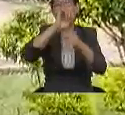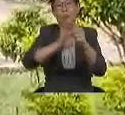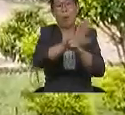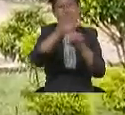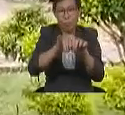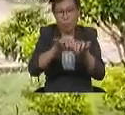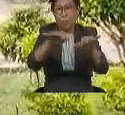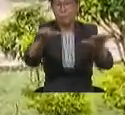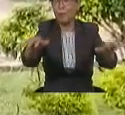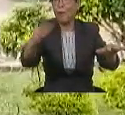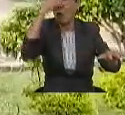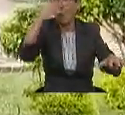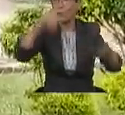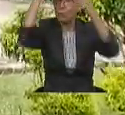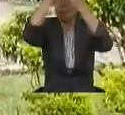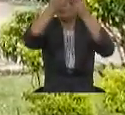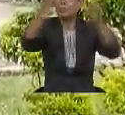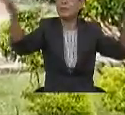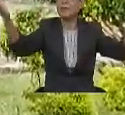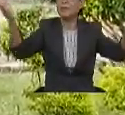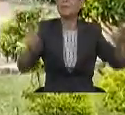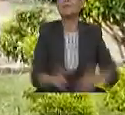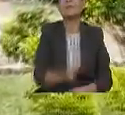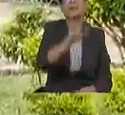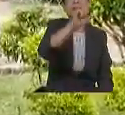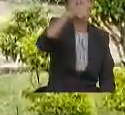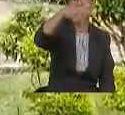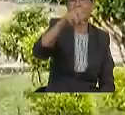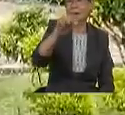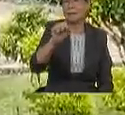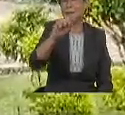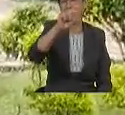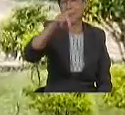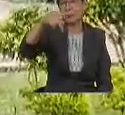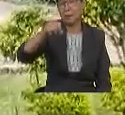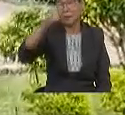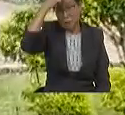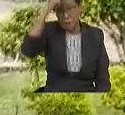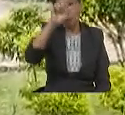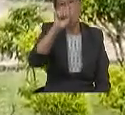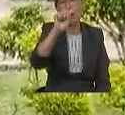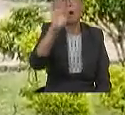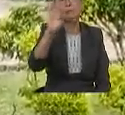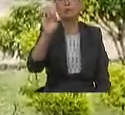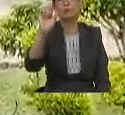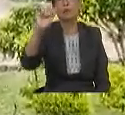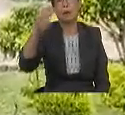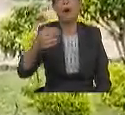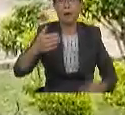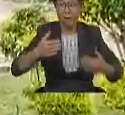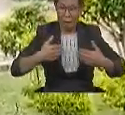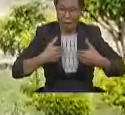jangkitan dan untuk info juga salon gabungan Pati slow a-gps Dato Abdul Aziz Abdul turut